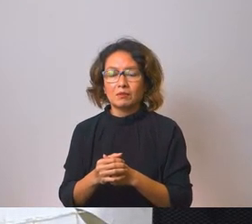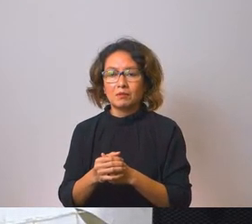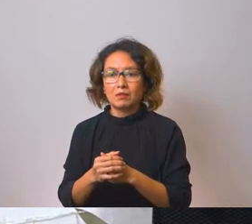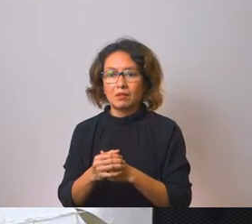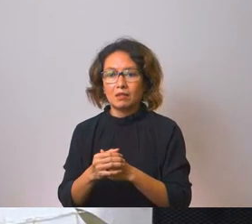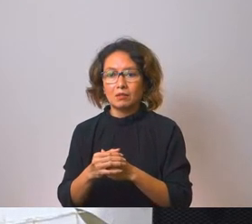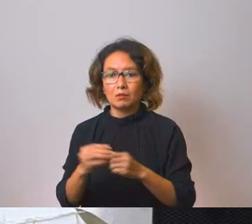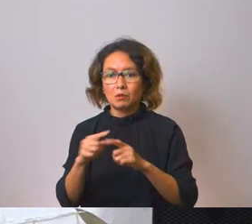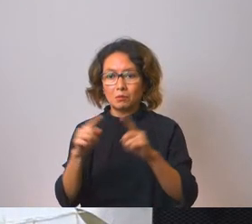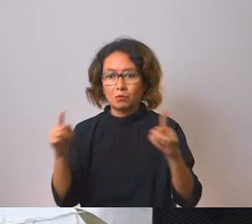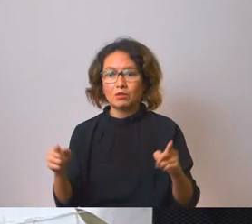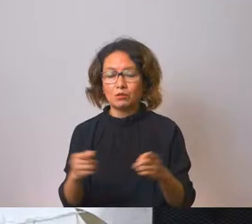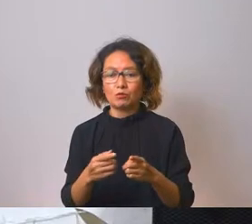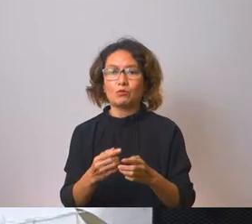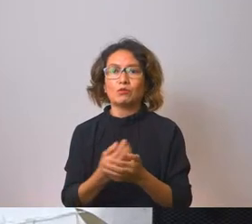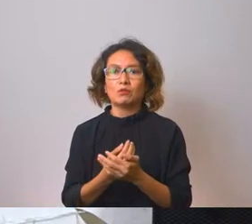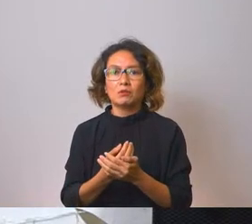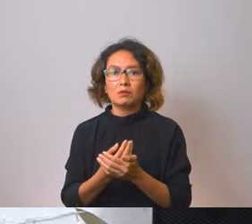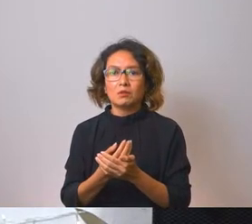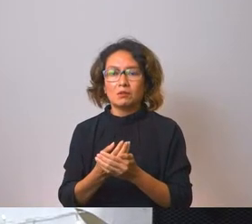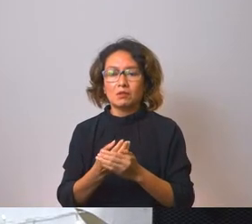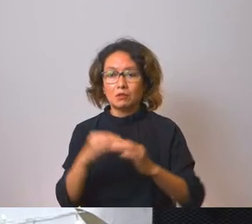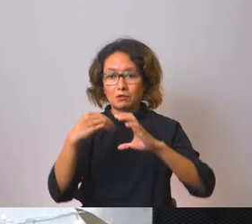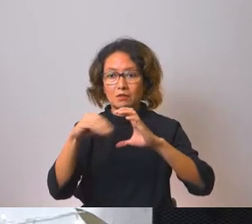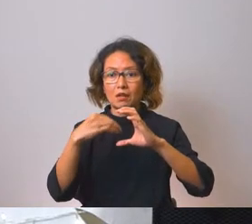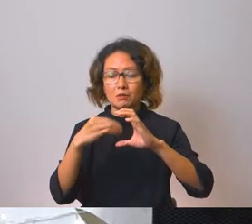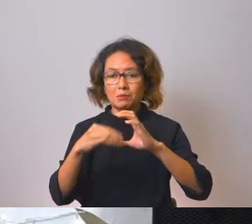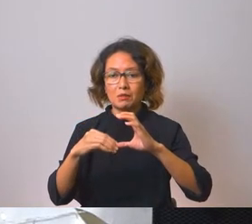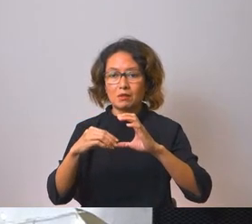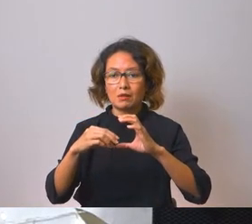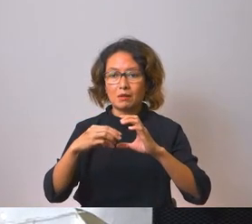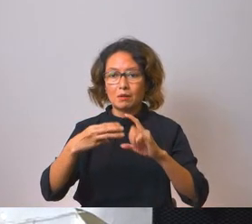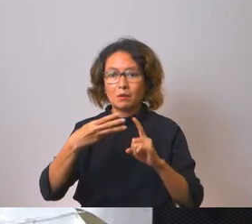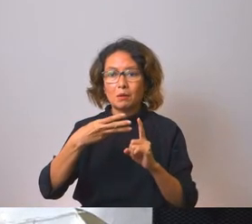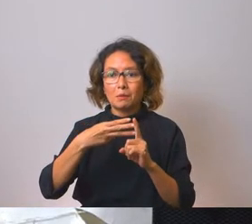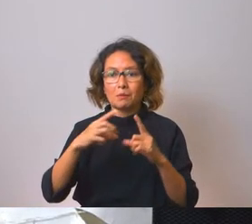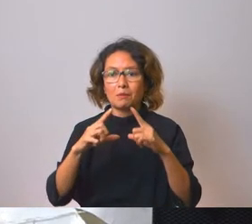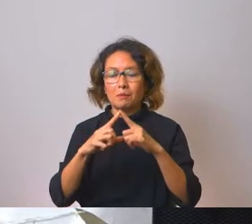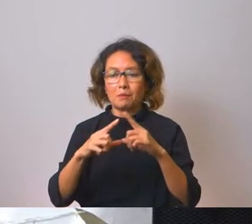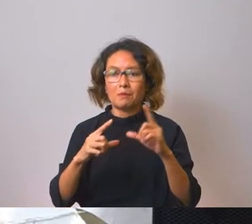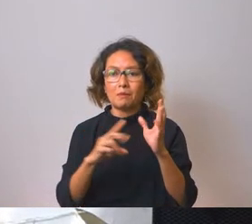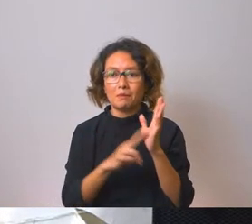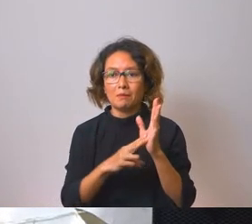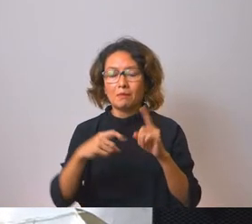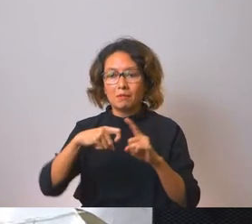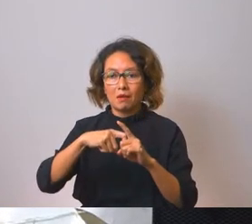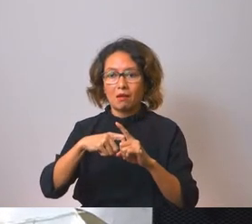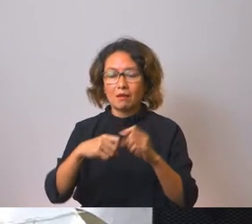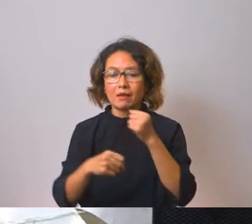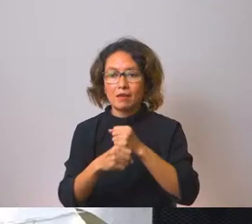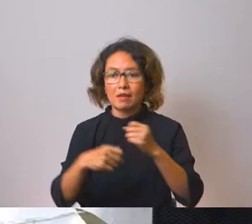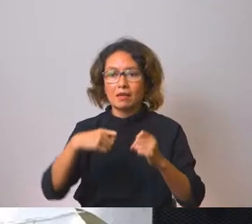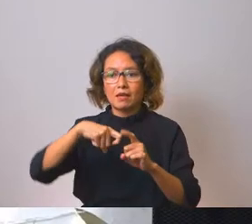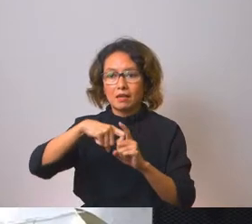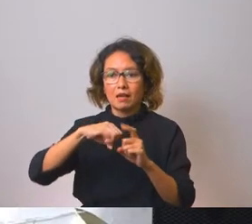pada layar monitor atau melalui transfer bank ke rekening GKI Pondok Indah.